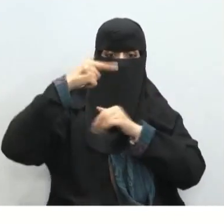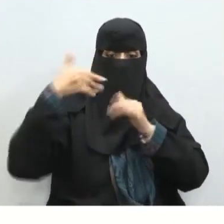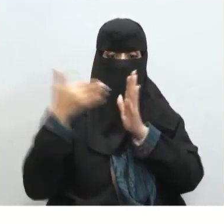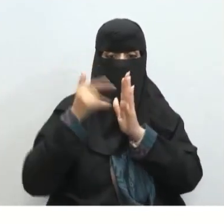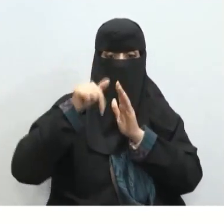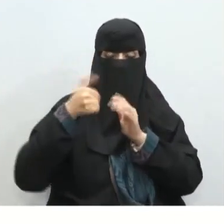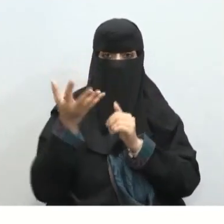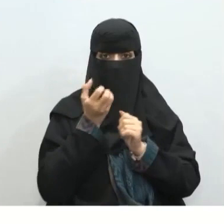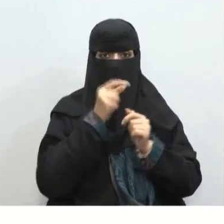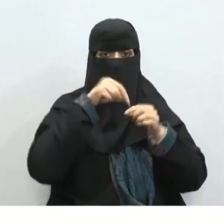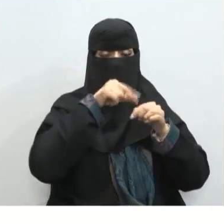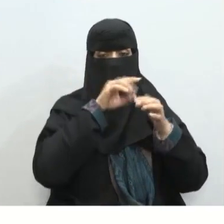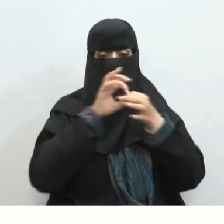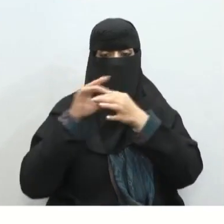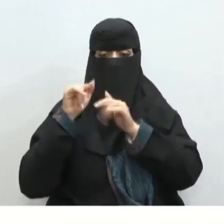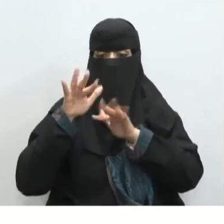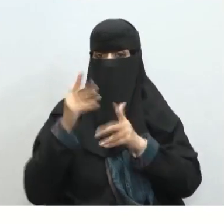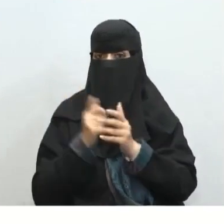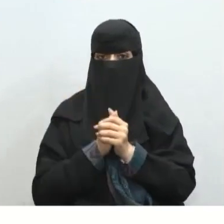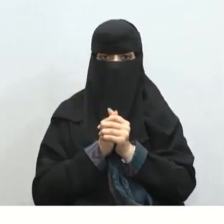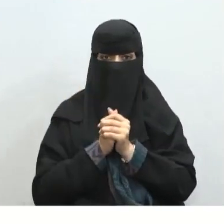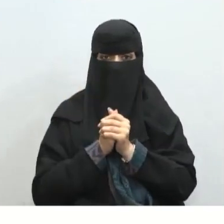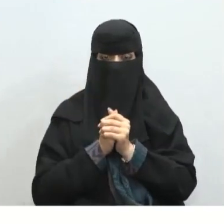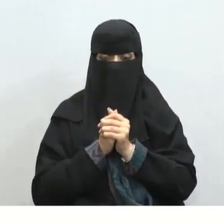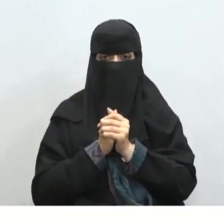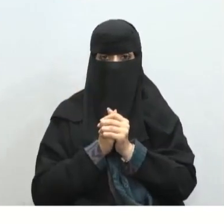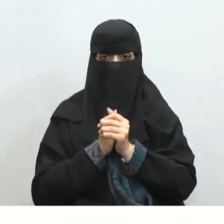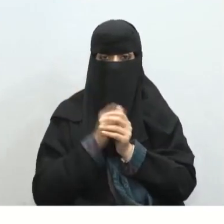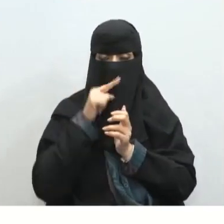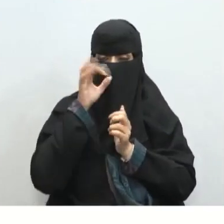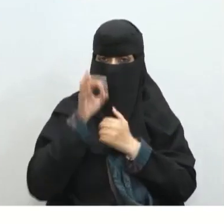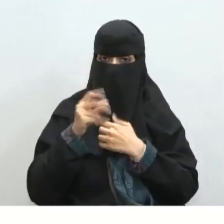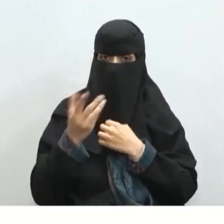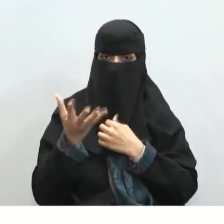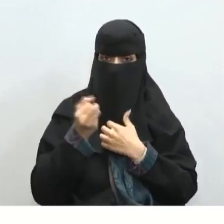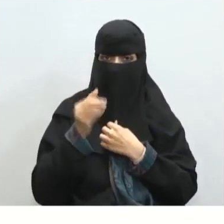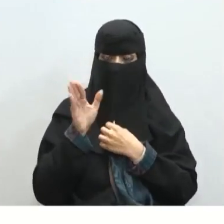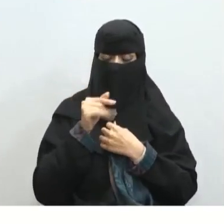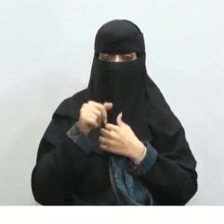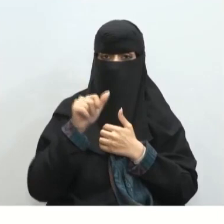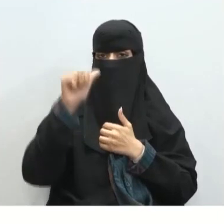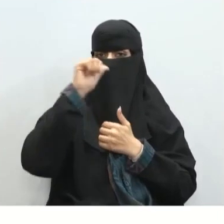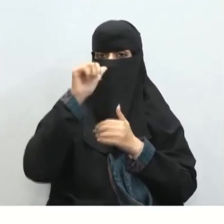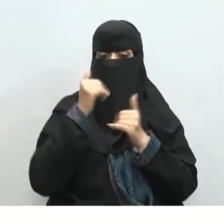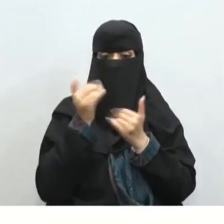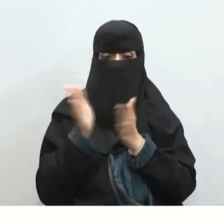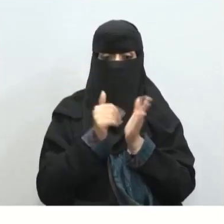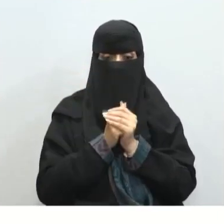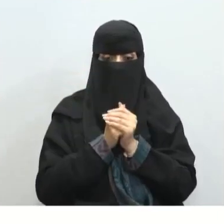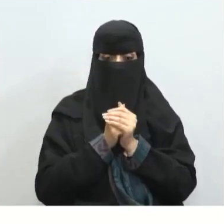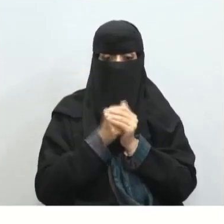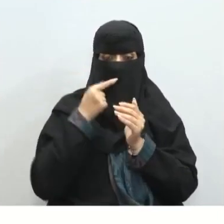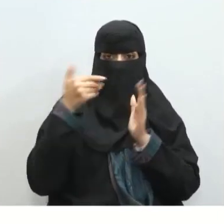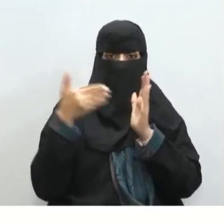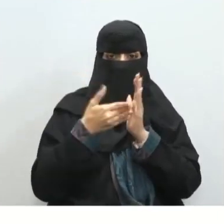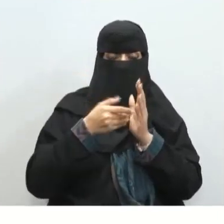النهائي للالكترونات في السلسله بالتاكيد يخرج لدينا هنا الماء